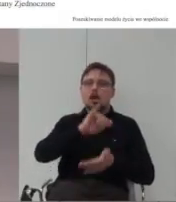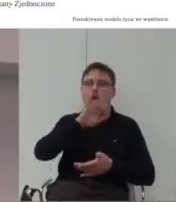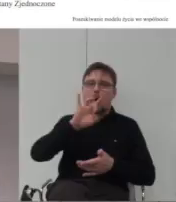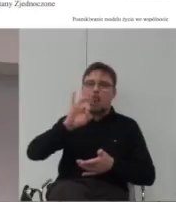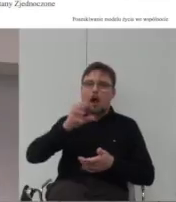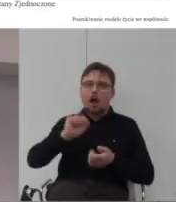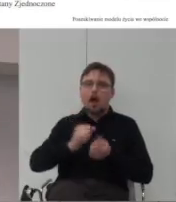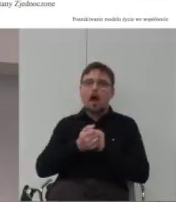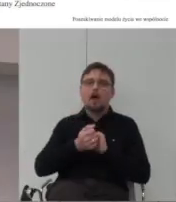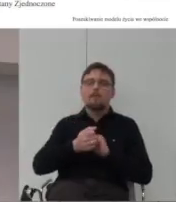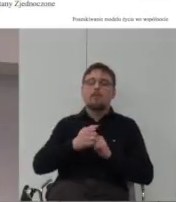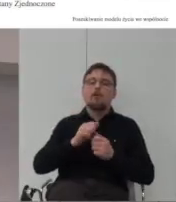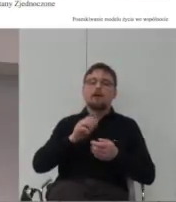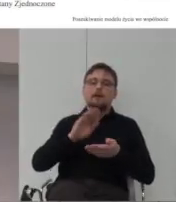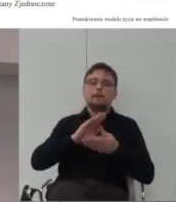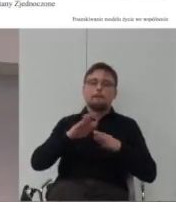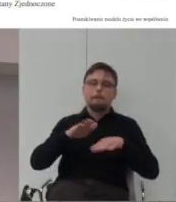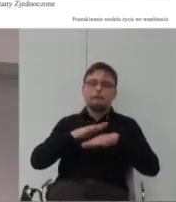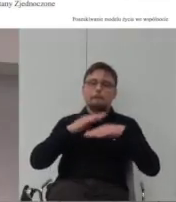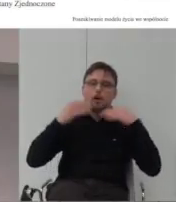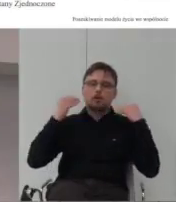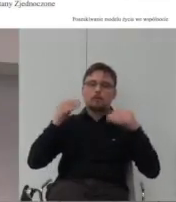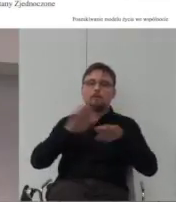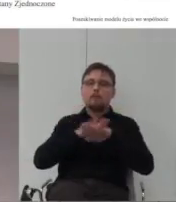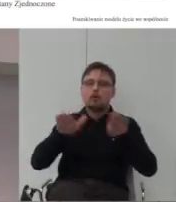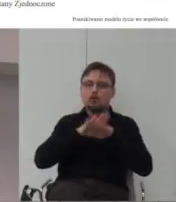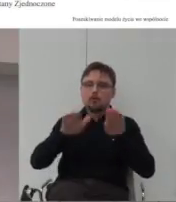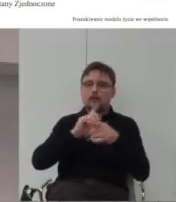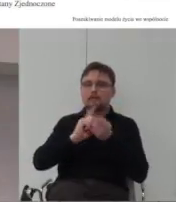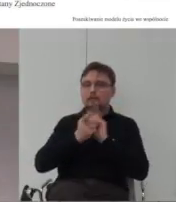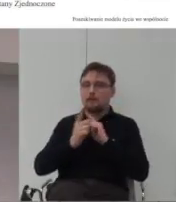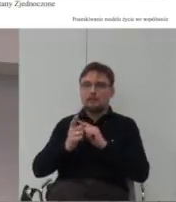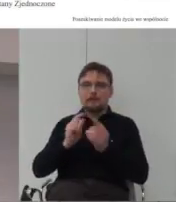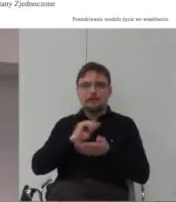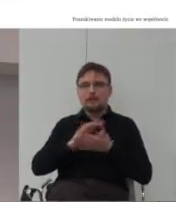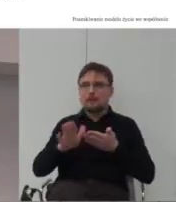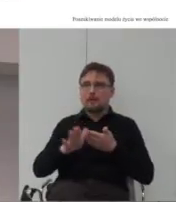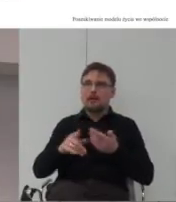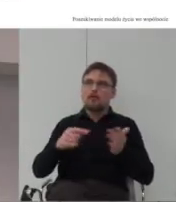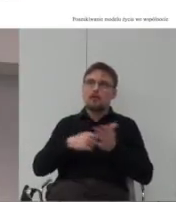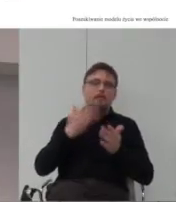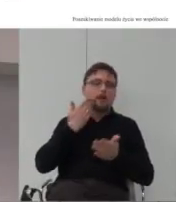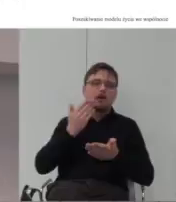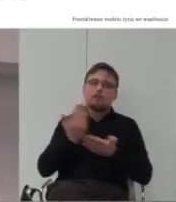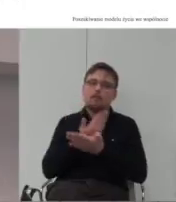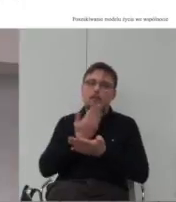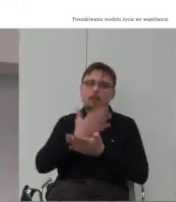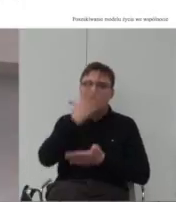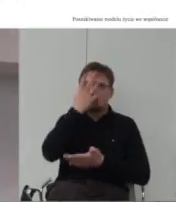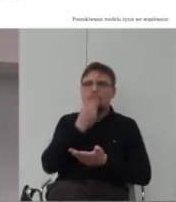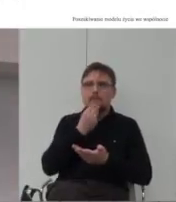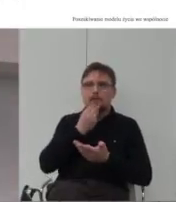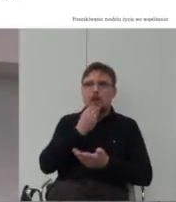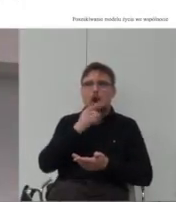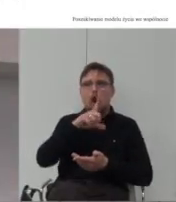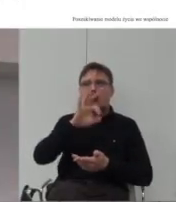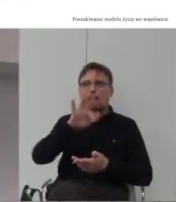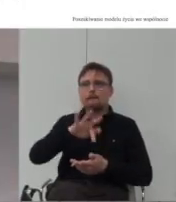postaci darmowego piwa, zajęć z jogi, regularnego sprzątania, zmiany pościeli. Całość ma